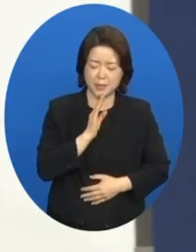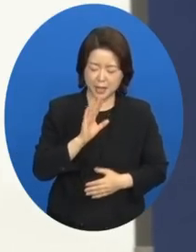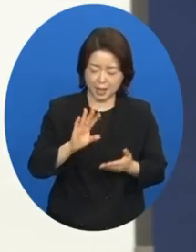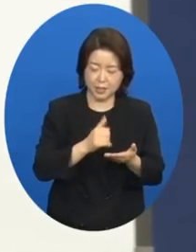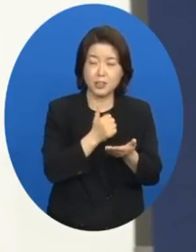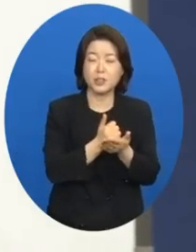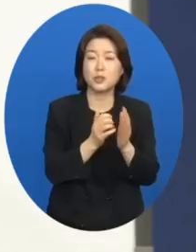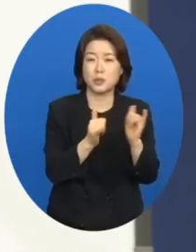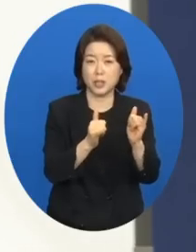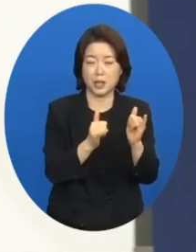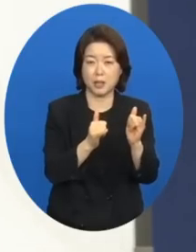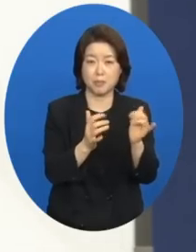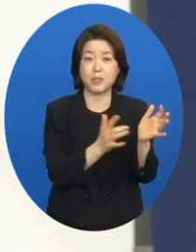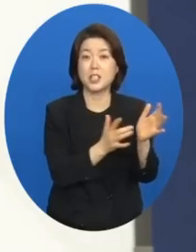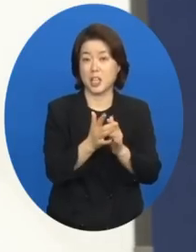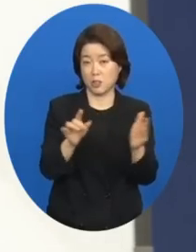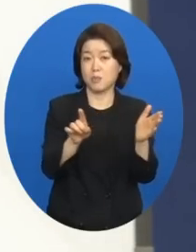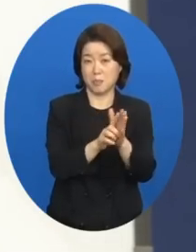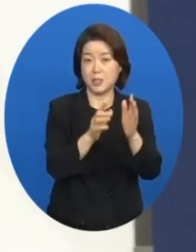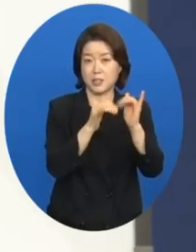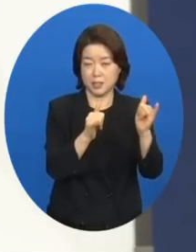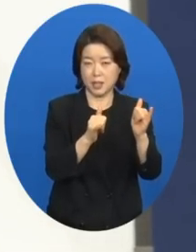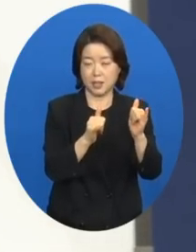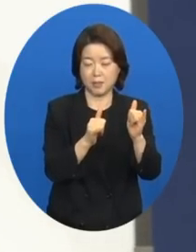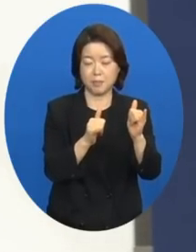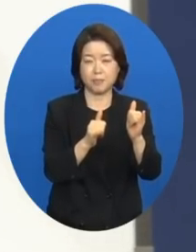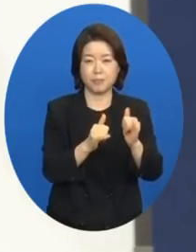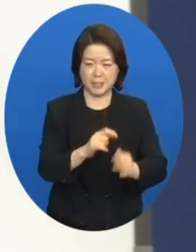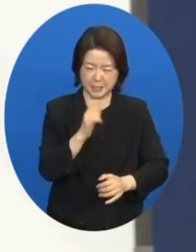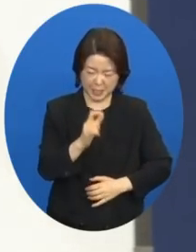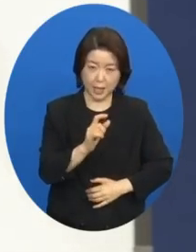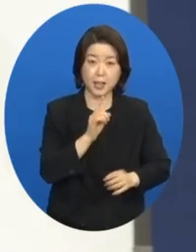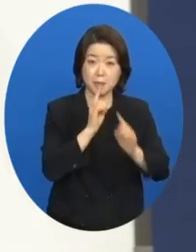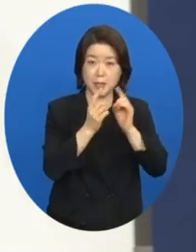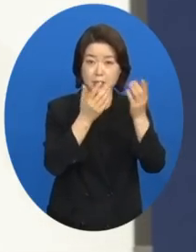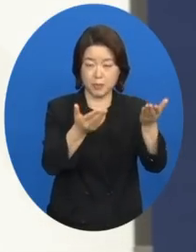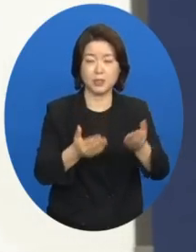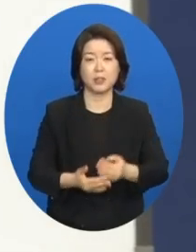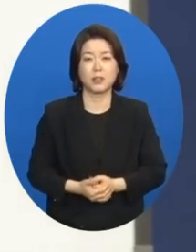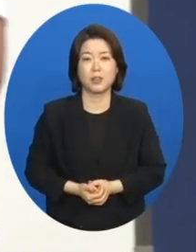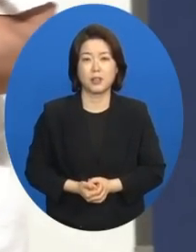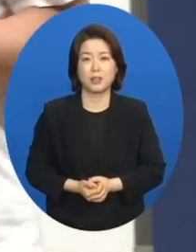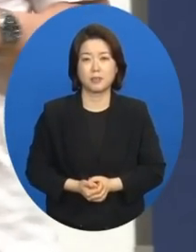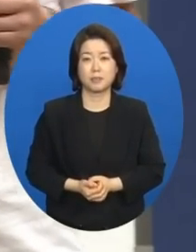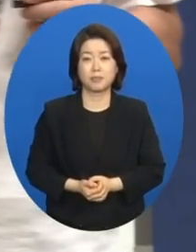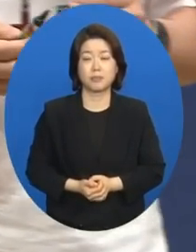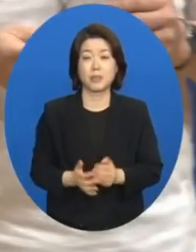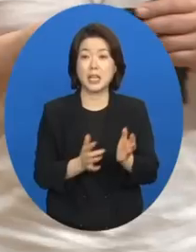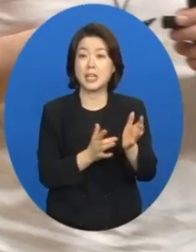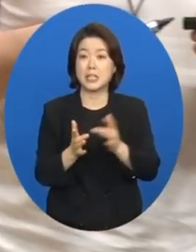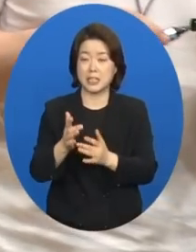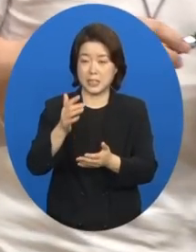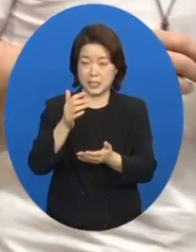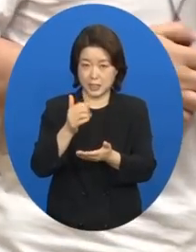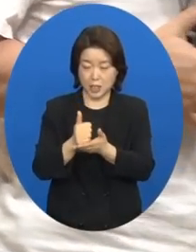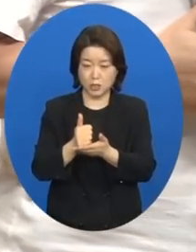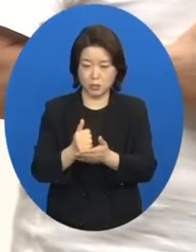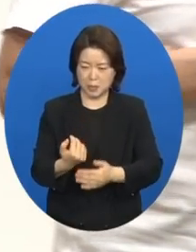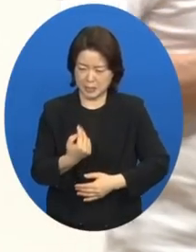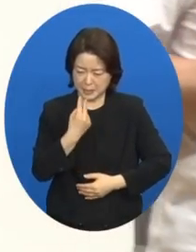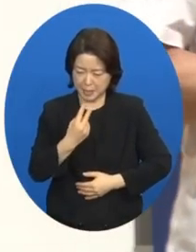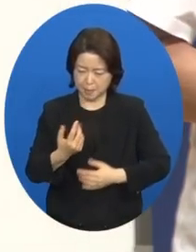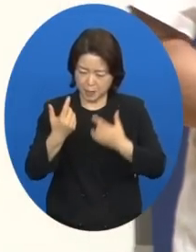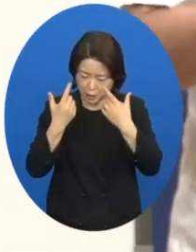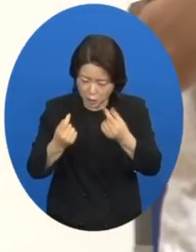이렇게 표현을 좀 강조해 봅니다. 그리스도인, 제대로 예수 생명으로 만난 사람,